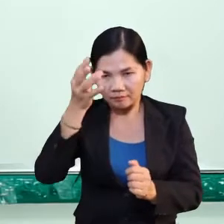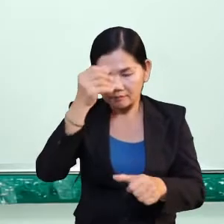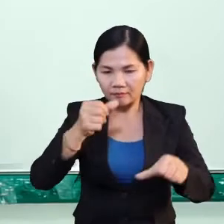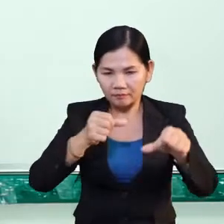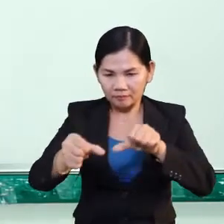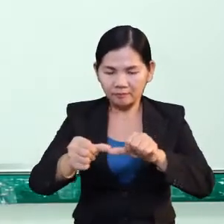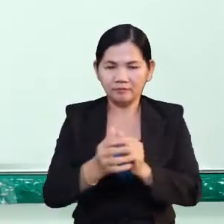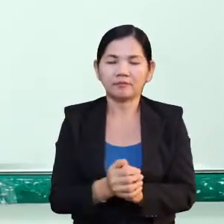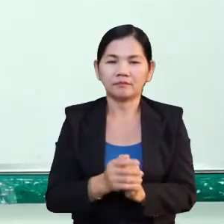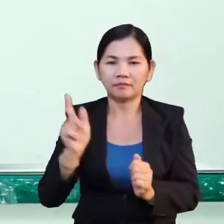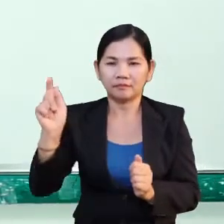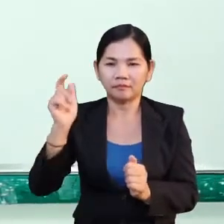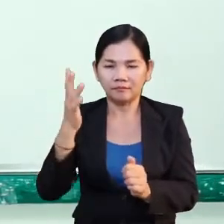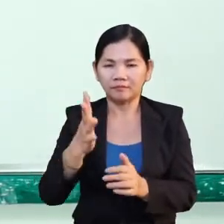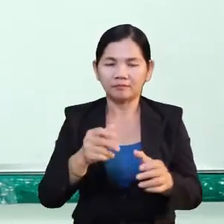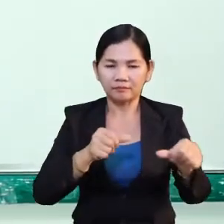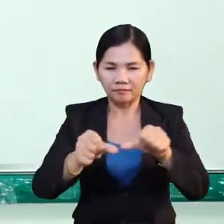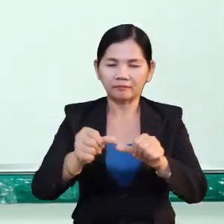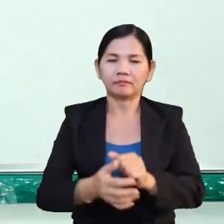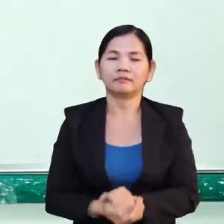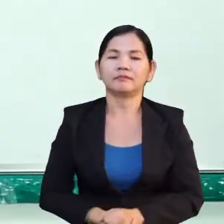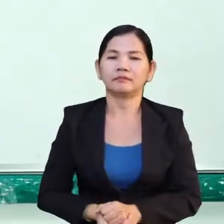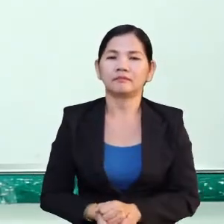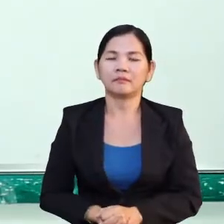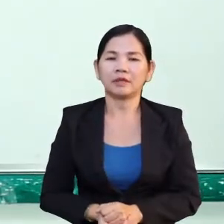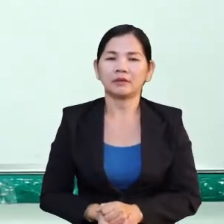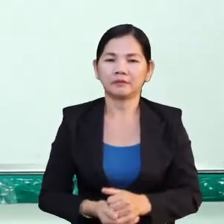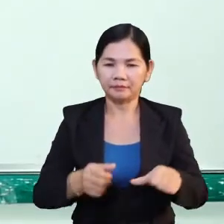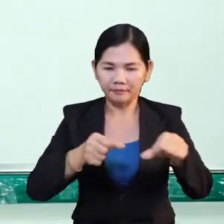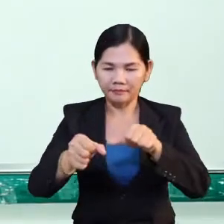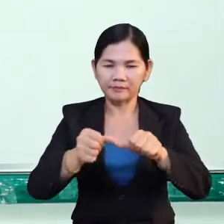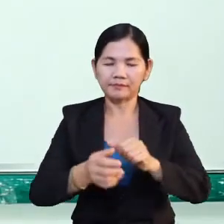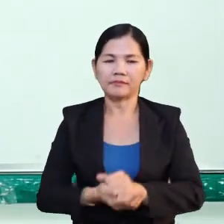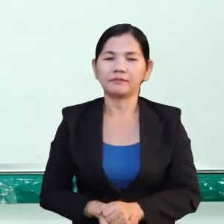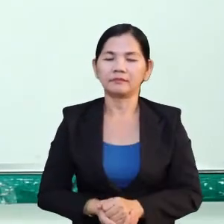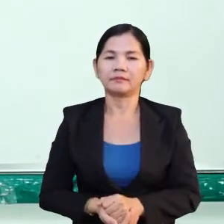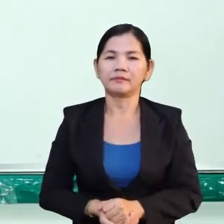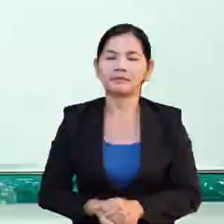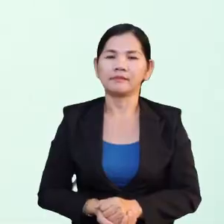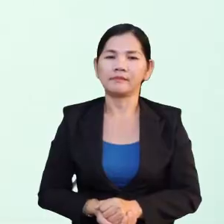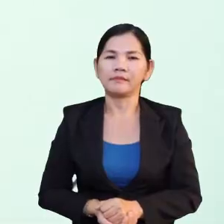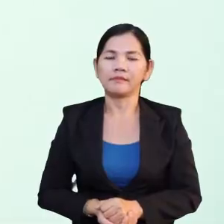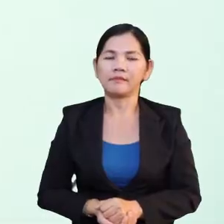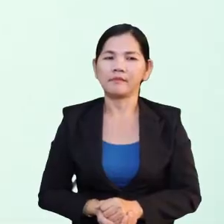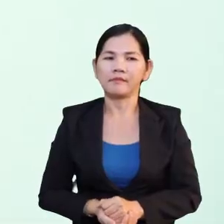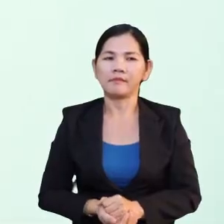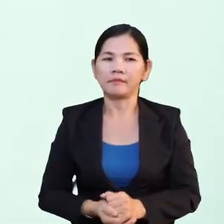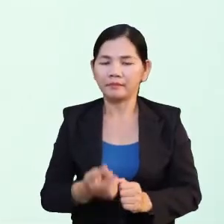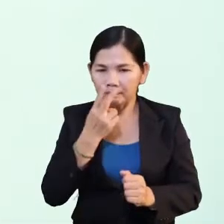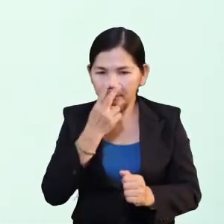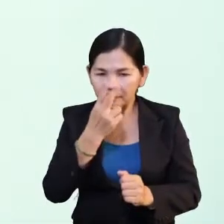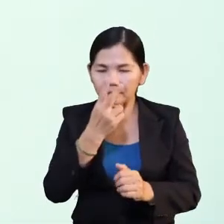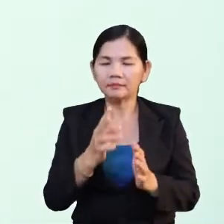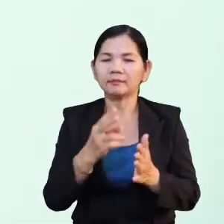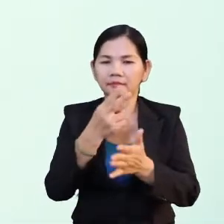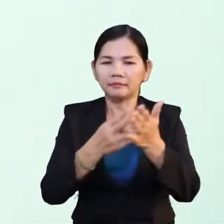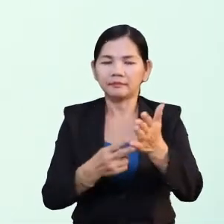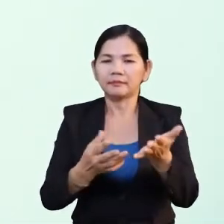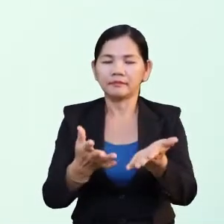តតើកូនបានឃើញរូបអ្វីខ្លះដែរចាកូនមើលបន្តកូនឃើញរូបអ្វីខ្លះដែរកូន